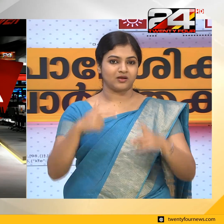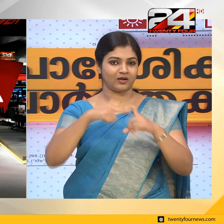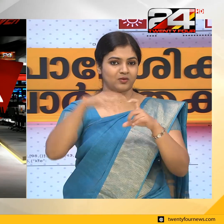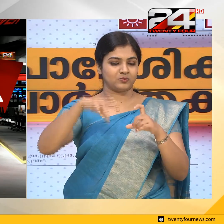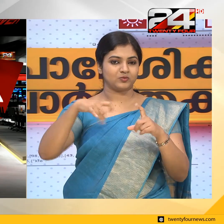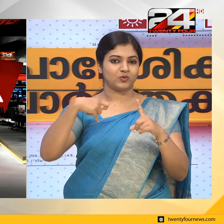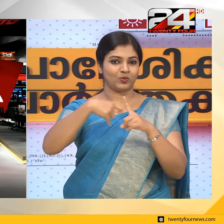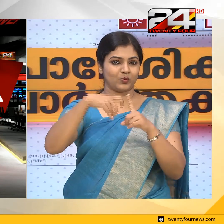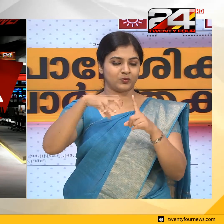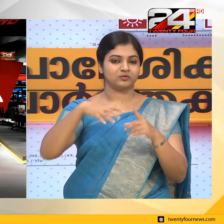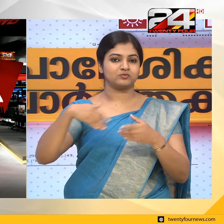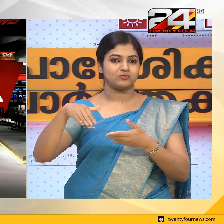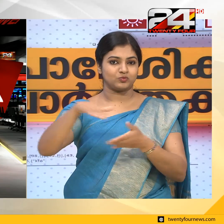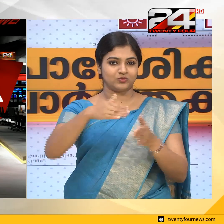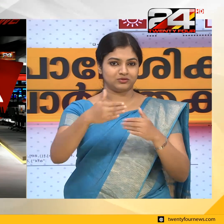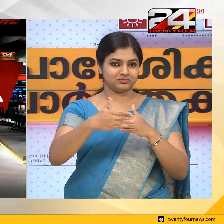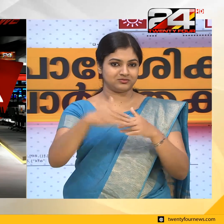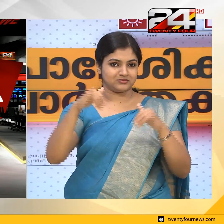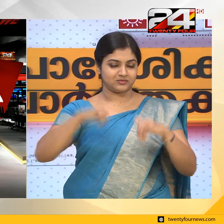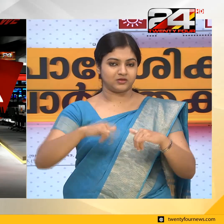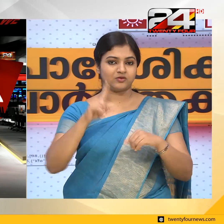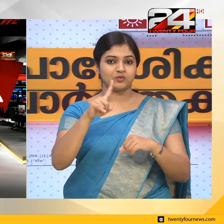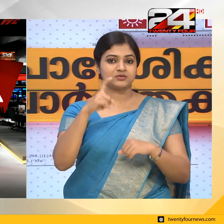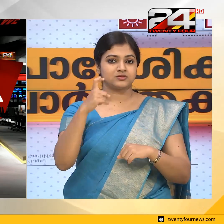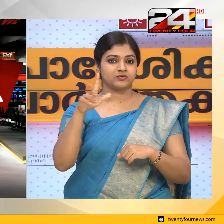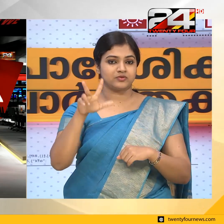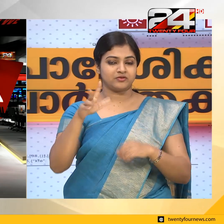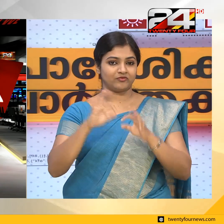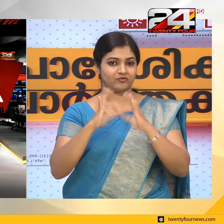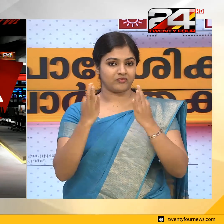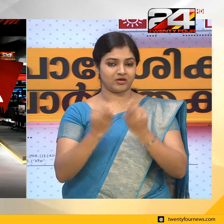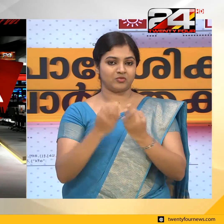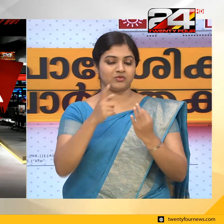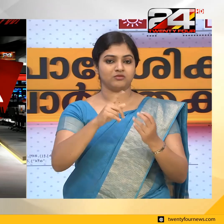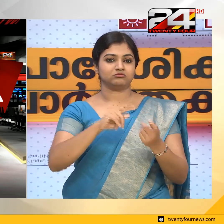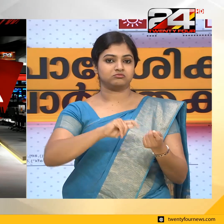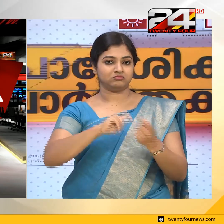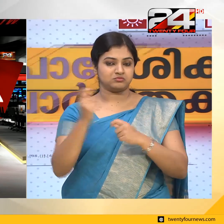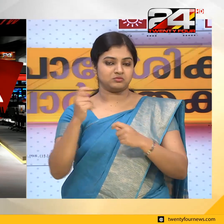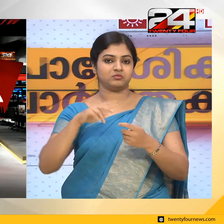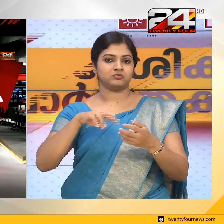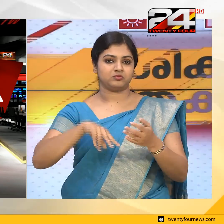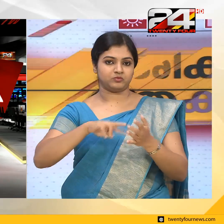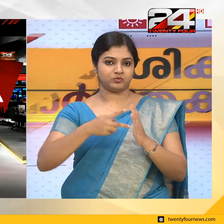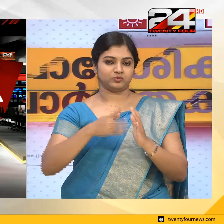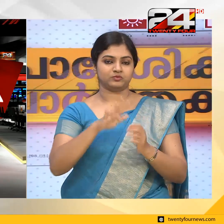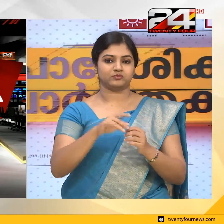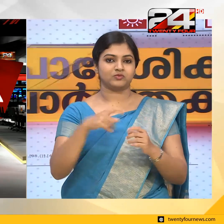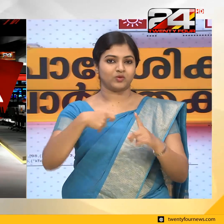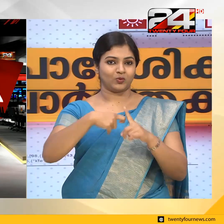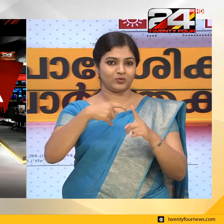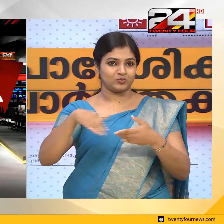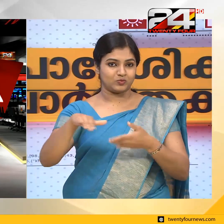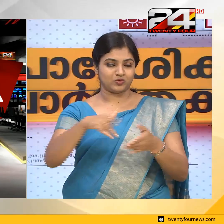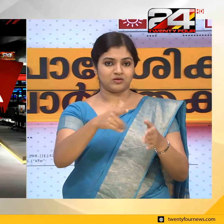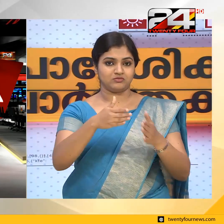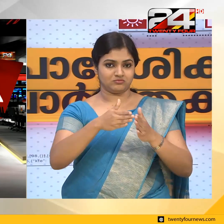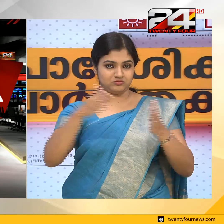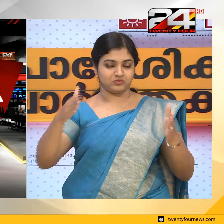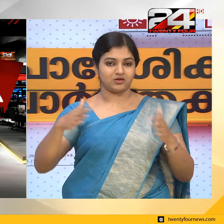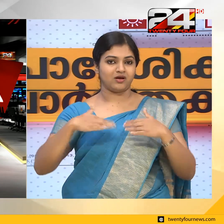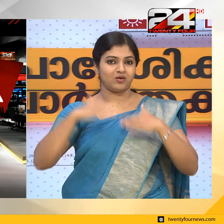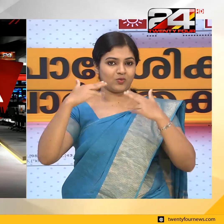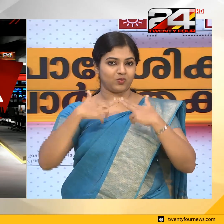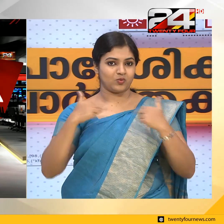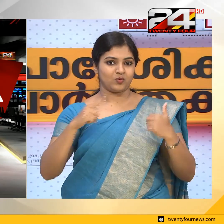കൊച്ചി കോന്തുരുത്തിപ്പുഴയ്ക്ക് സമീപം താമസിക്കുന്ന 178 കുടുംബങ്ങൾ കുടിയൊഴിപ്പിക്കൽ ഭീഷണിയിൽ. കോന്തുരുത്തിപ്പുഴയുടെ വീതി കൂട്ടാനുള്ള ഹൈക്കോടതി ഉത്തരവാണ്